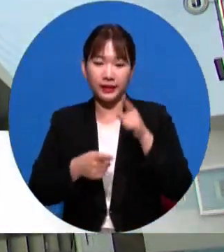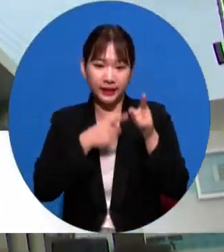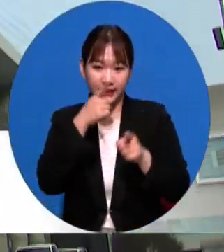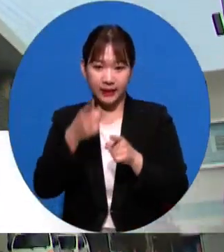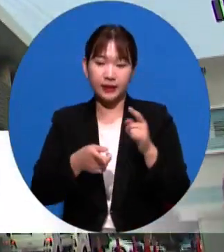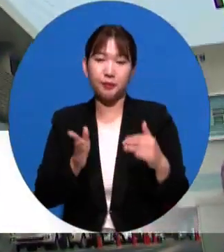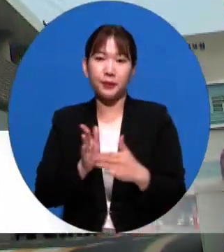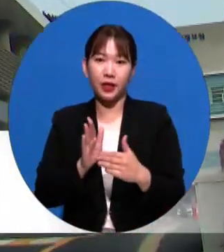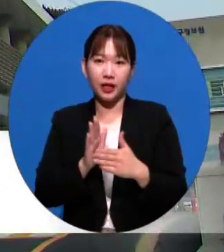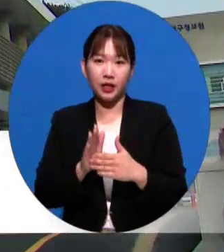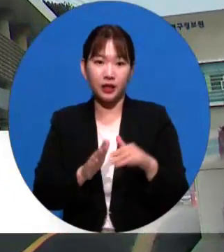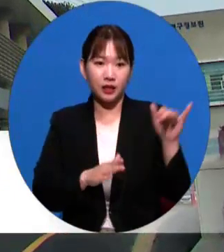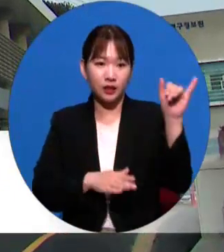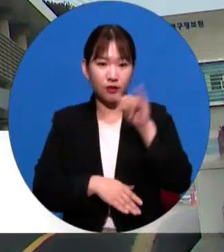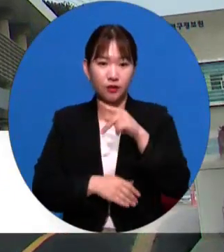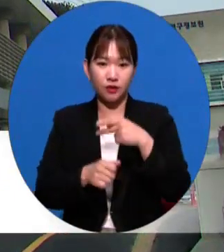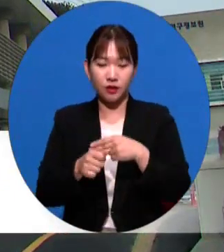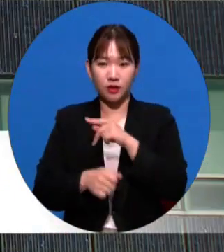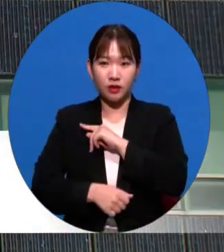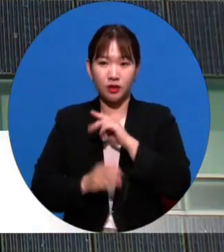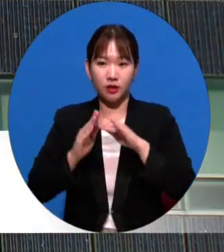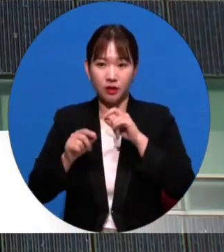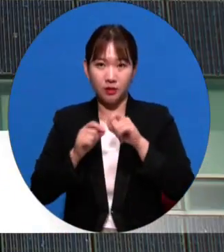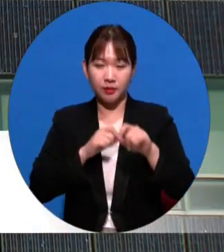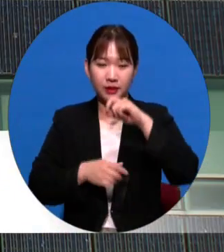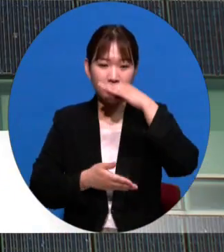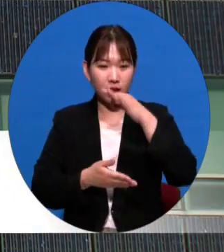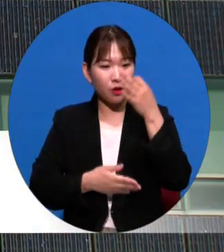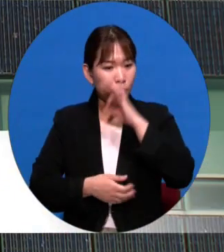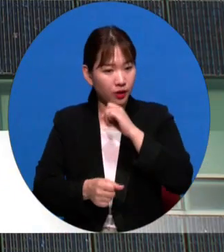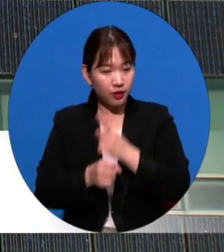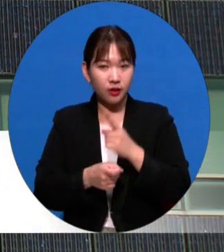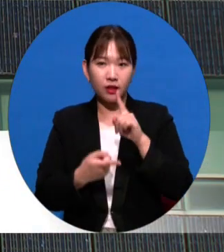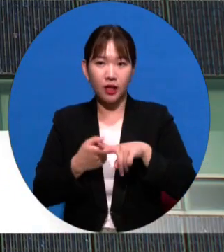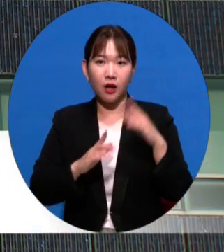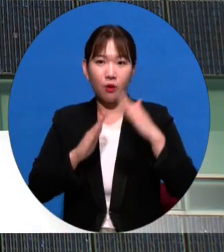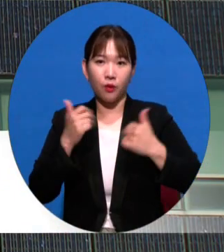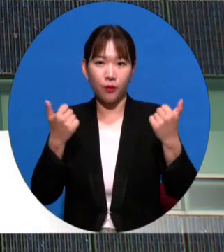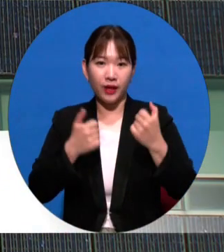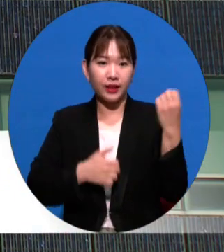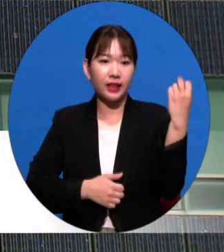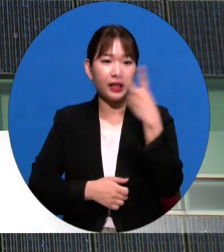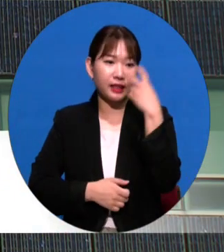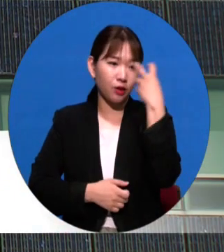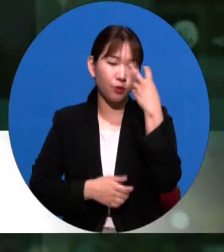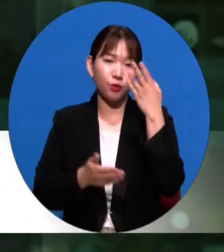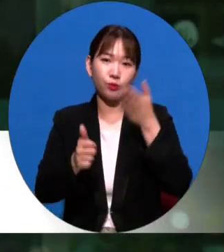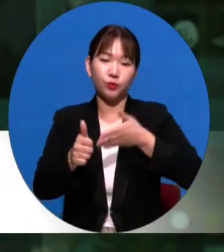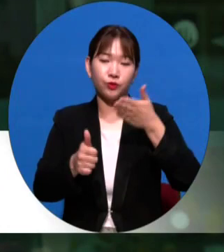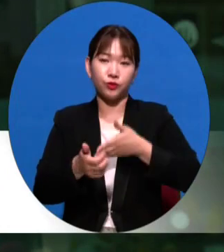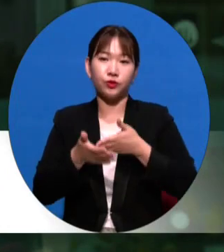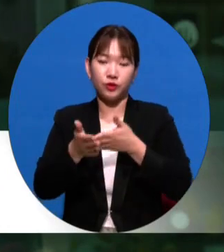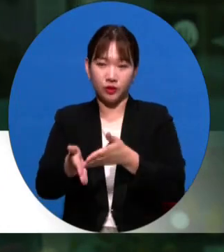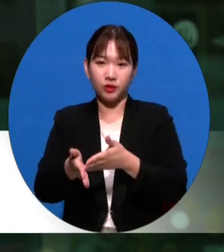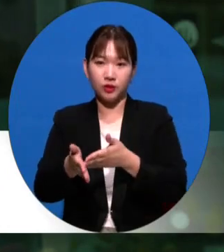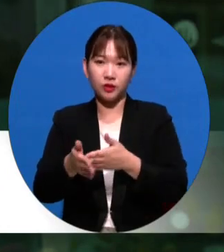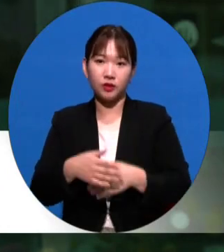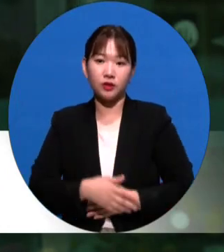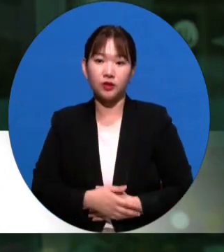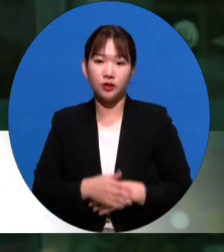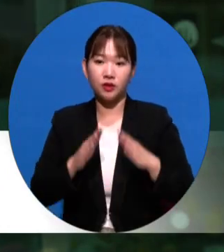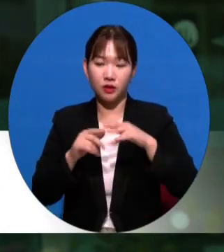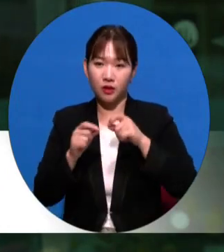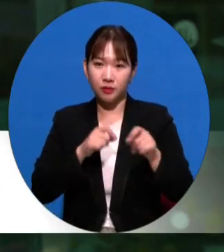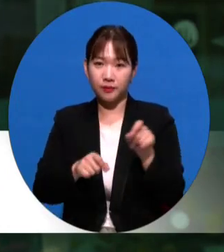신청된 가운데 전교조 전남지부가 예산의 효율성 등에 대한 본회의 재검토를 촉구했습니다 전교조